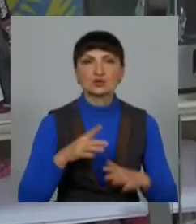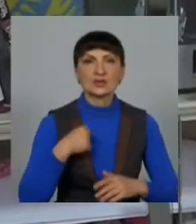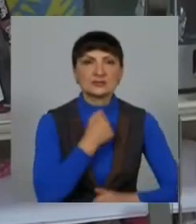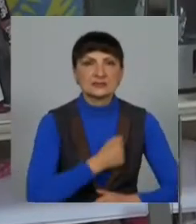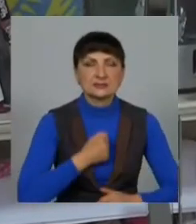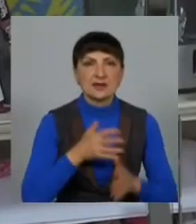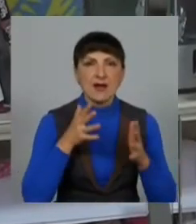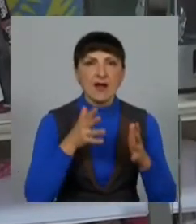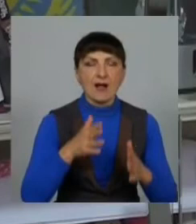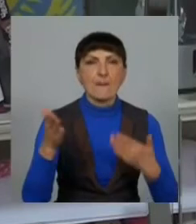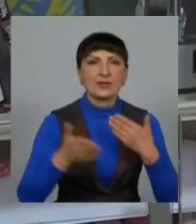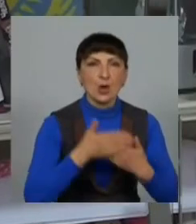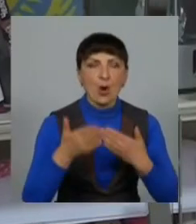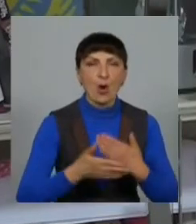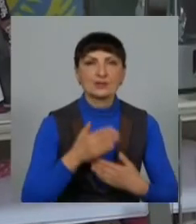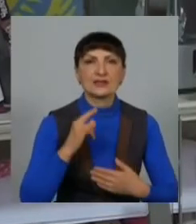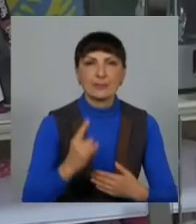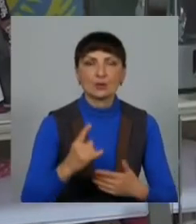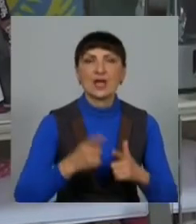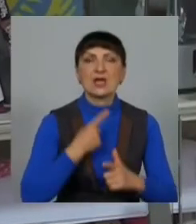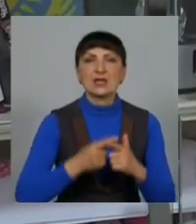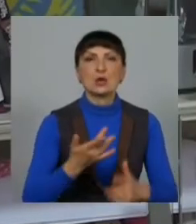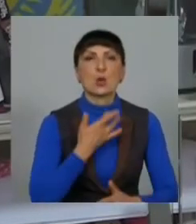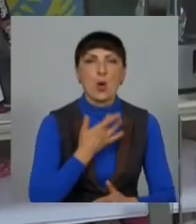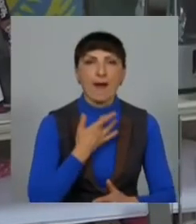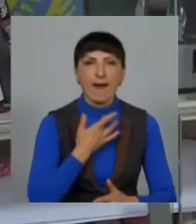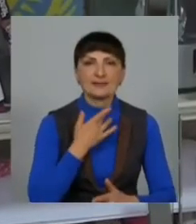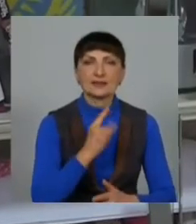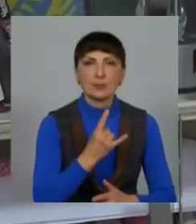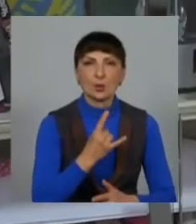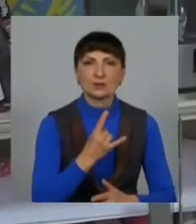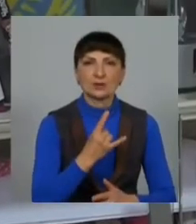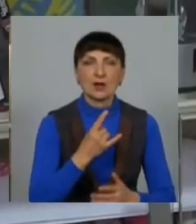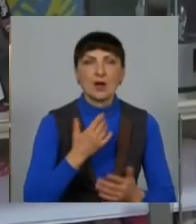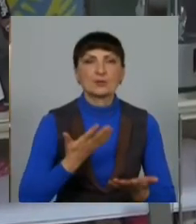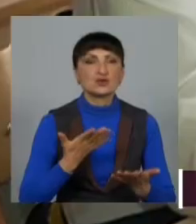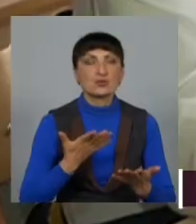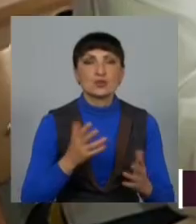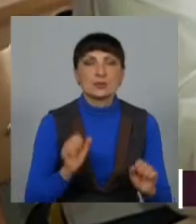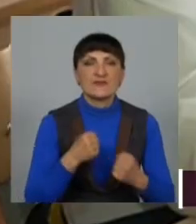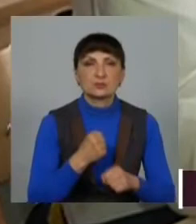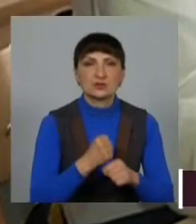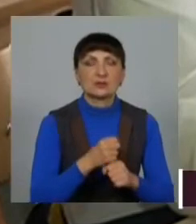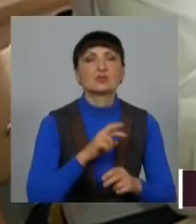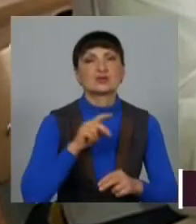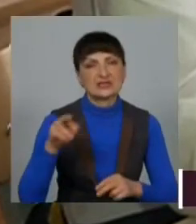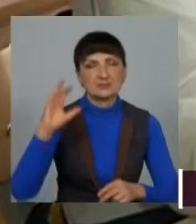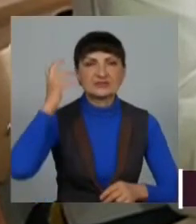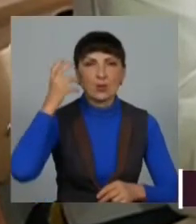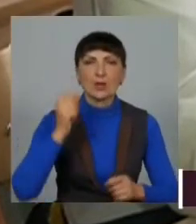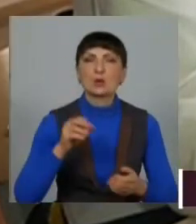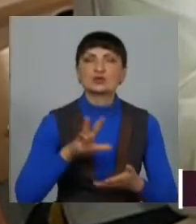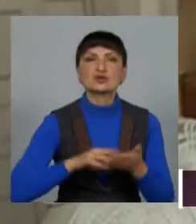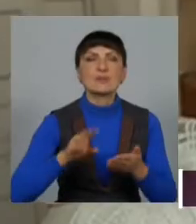ребенке. Вы его бьете. Или вы на него ругаетесь от собственного бессилия. Вот и получается, чтобы избежать